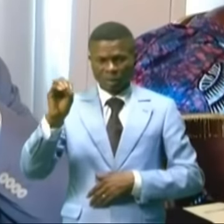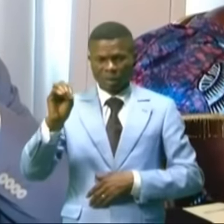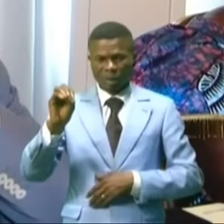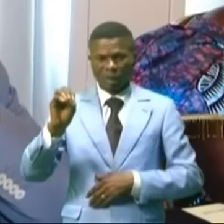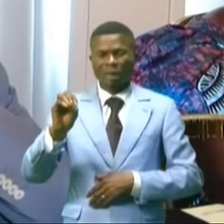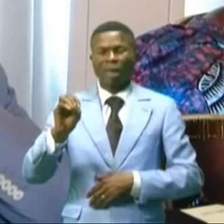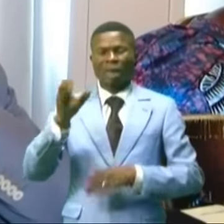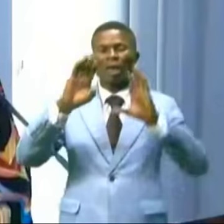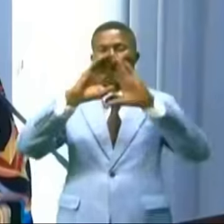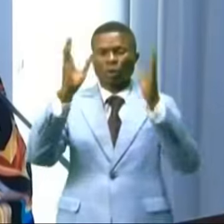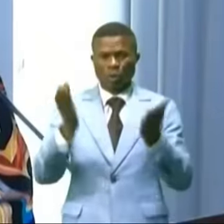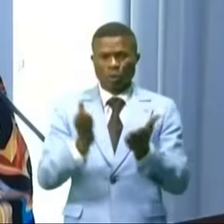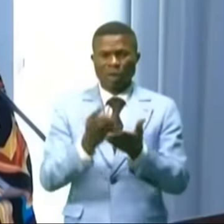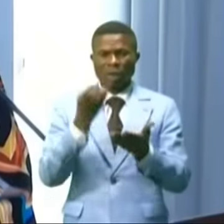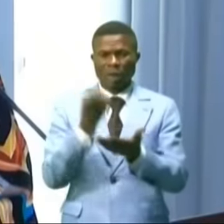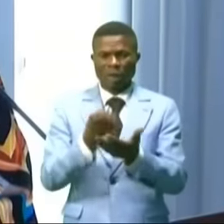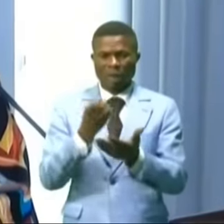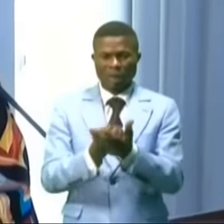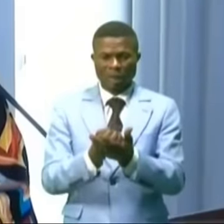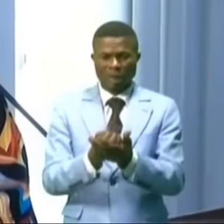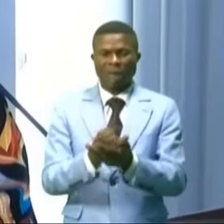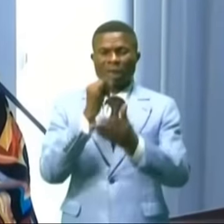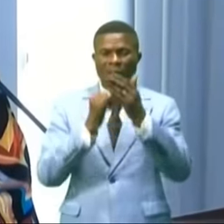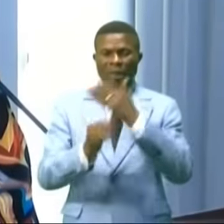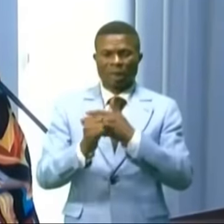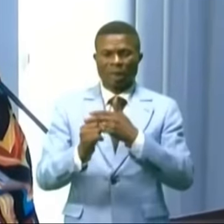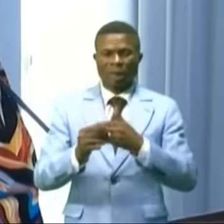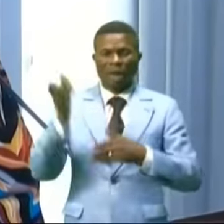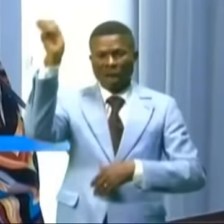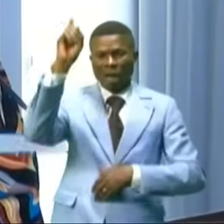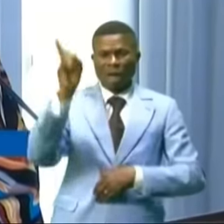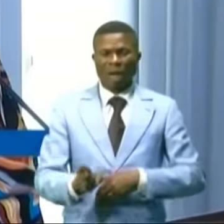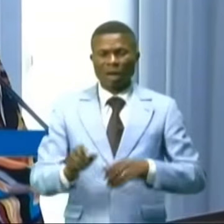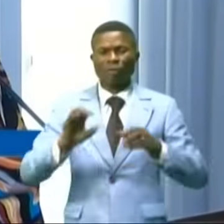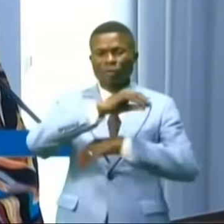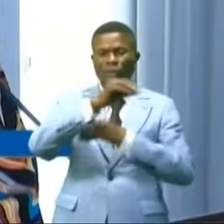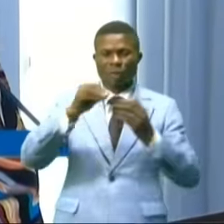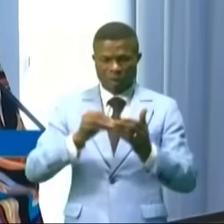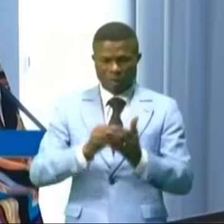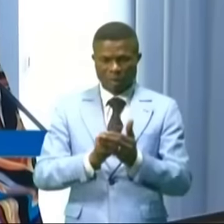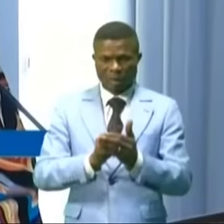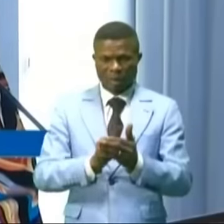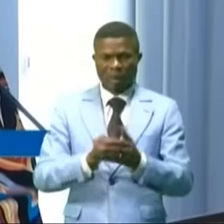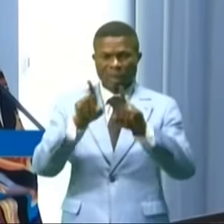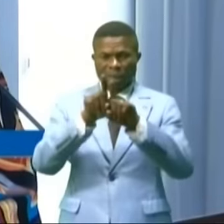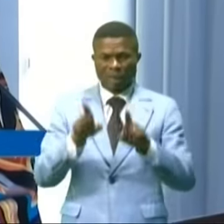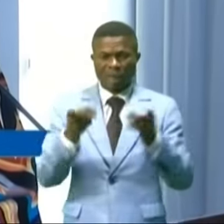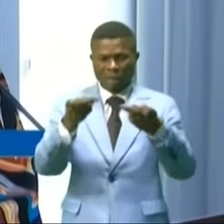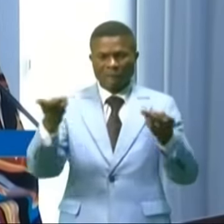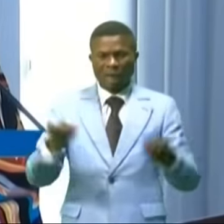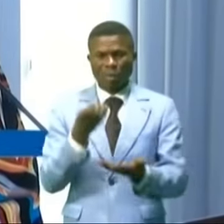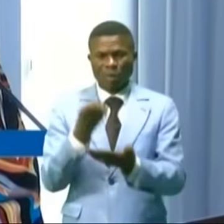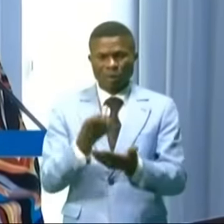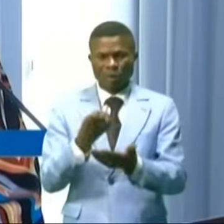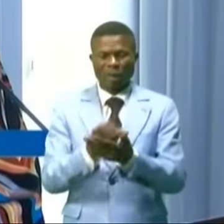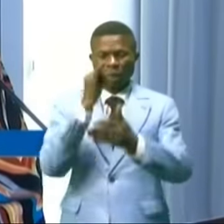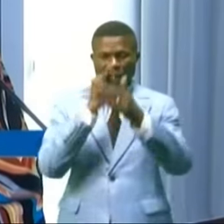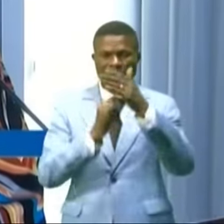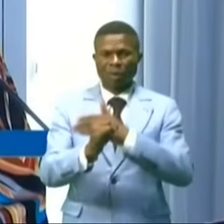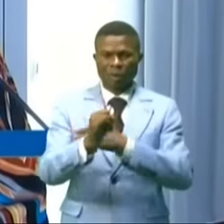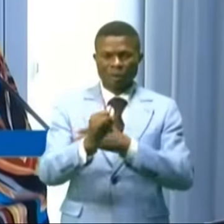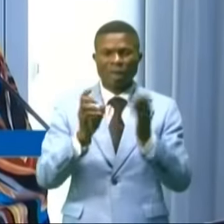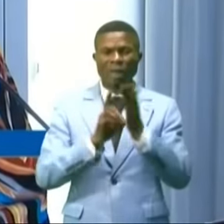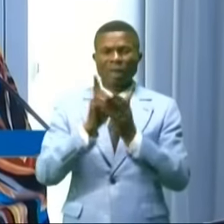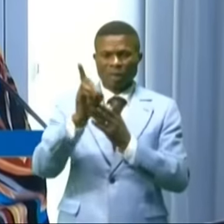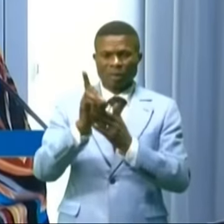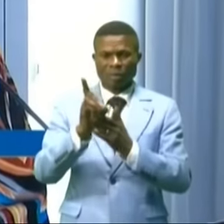de la Communauté économique et monétaire de l'Afrique centrale, faire de la CEMAC un espace économique intégré, émergent,